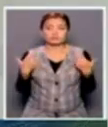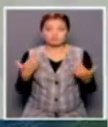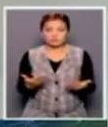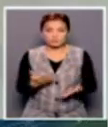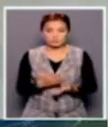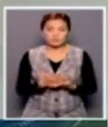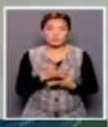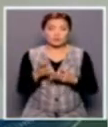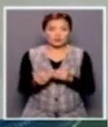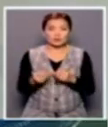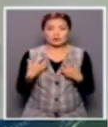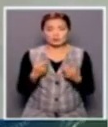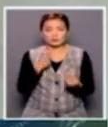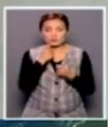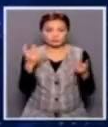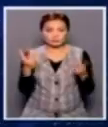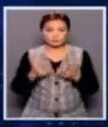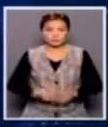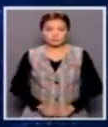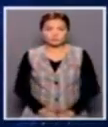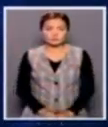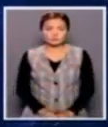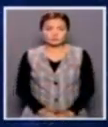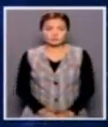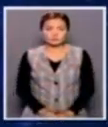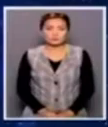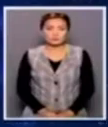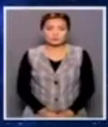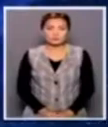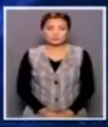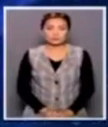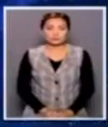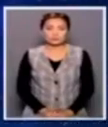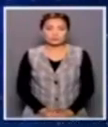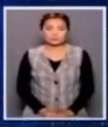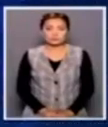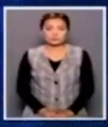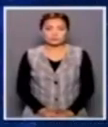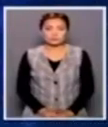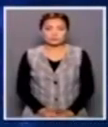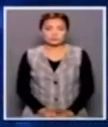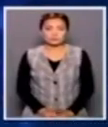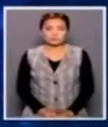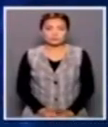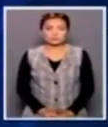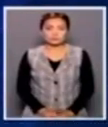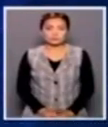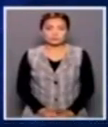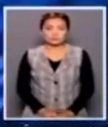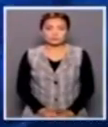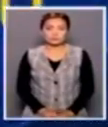береді. Демек, саулық сақтықта. Сағындықтың Нұргүлі Айбек Халымов жаңалық қызметі.